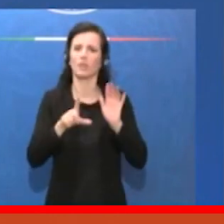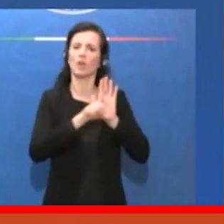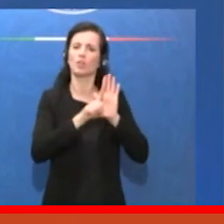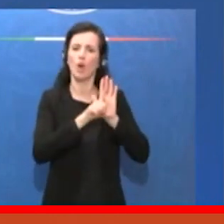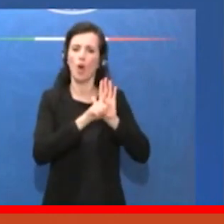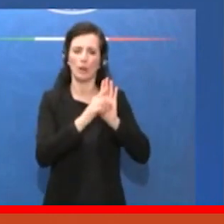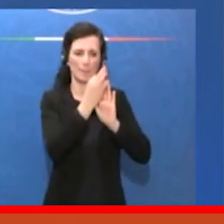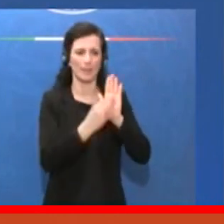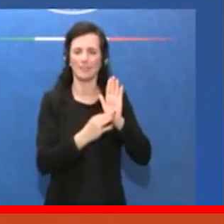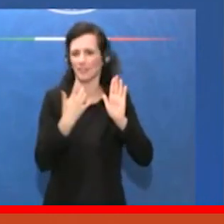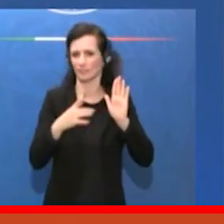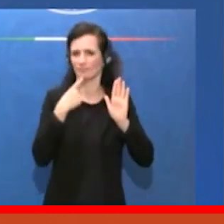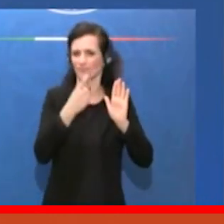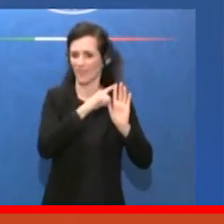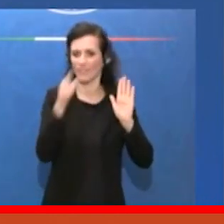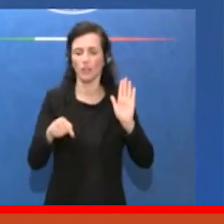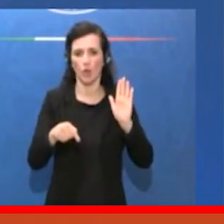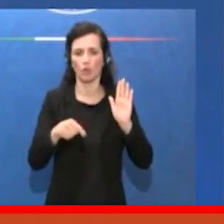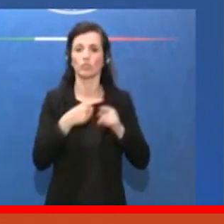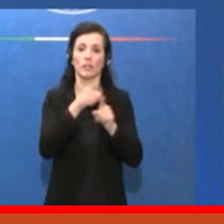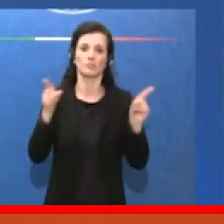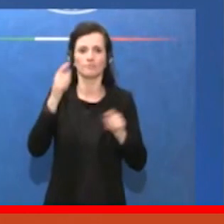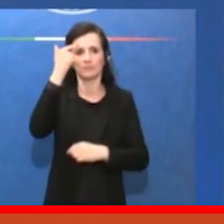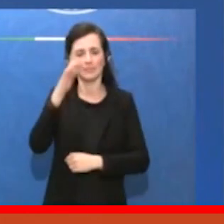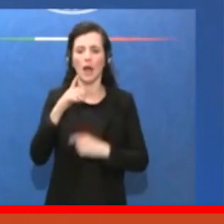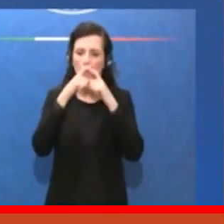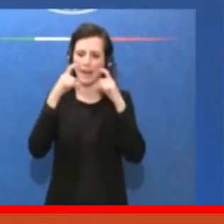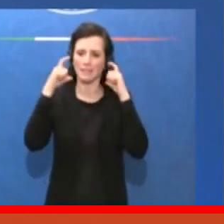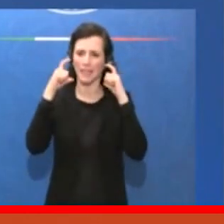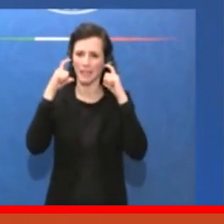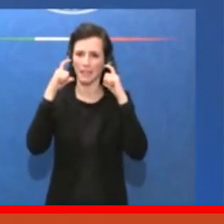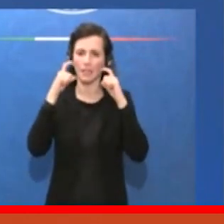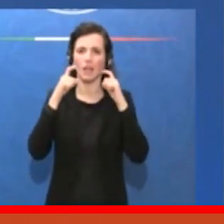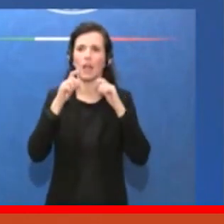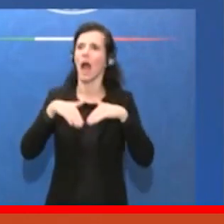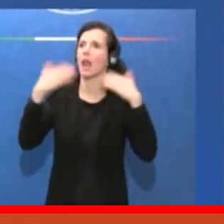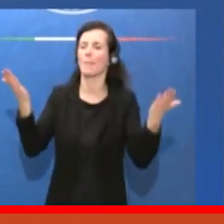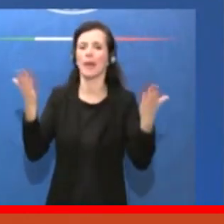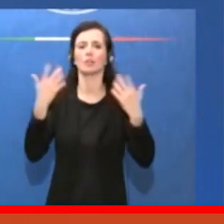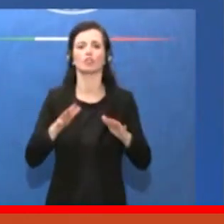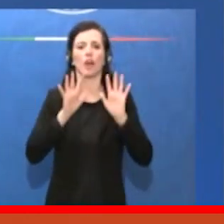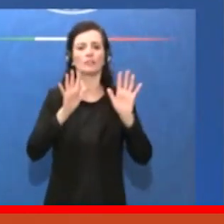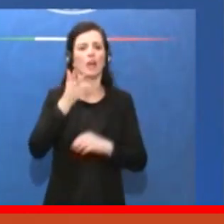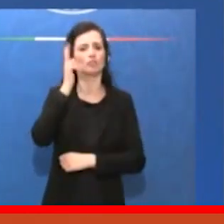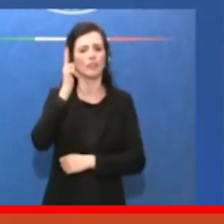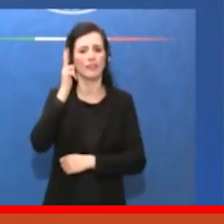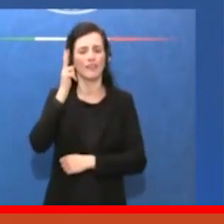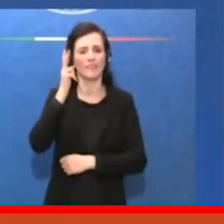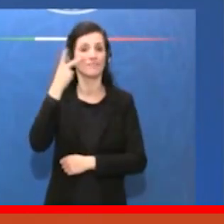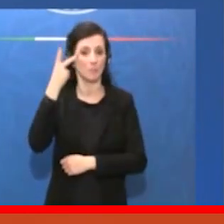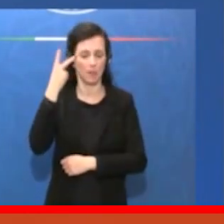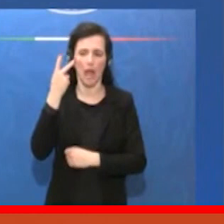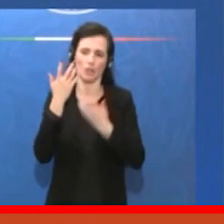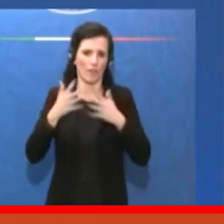oggi vigenti. Come sapete, le mascherine non sono già più obbligatorie all'aperto dal 10 di febbraio, salvo casi in cui ci